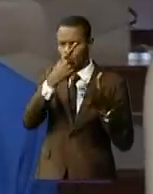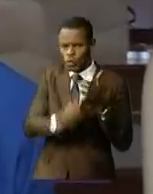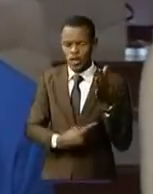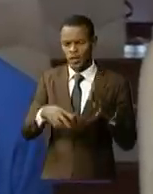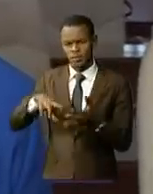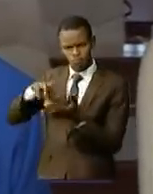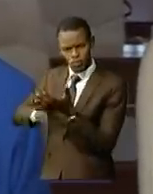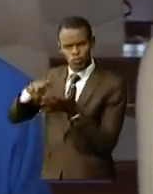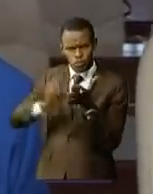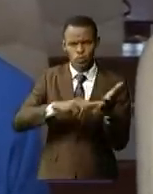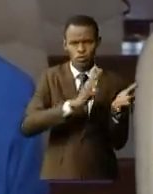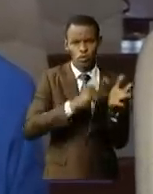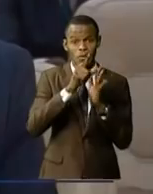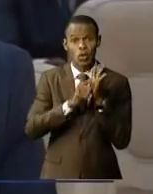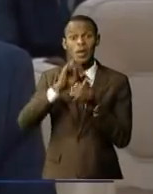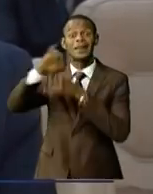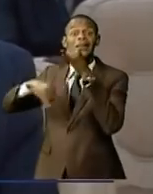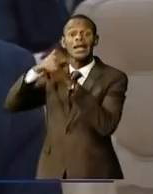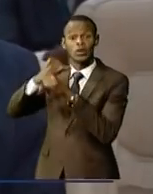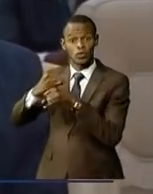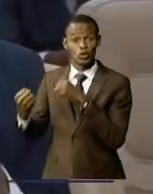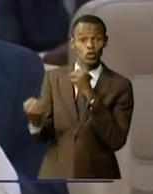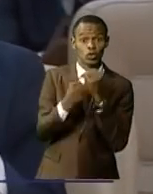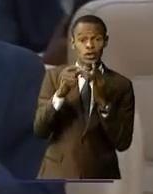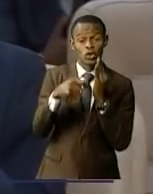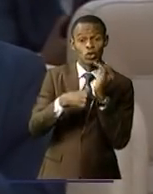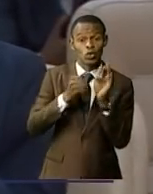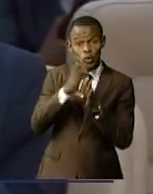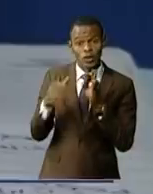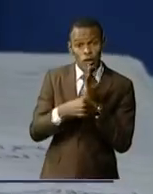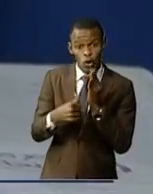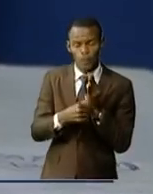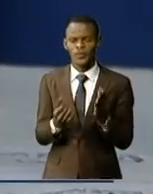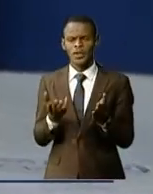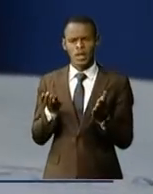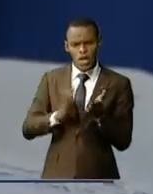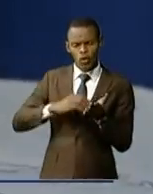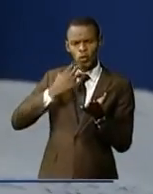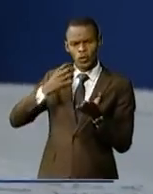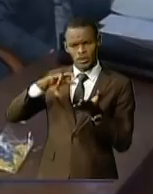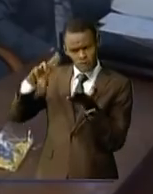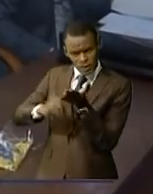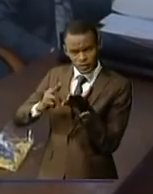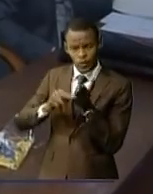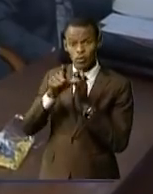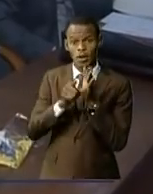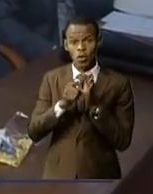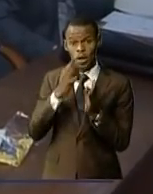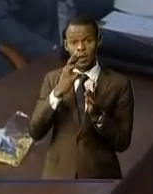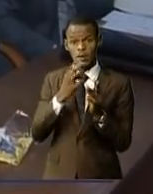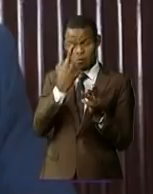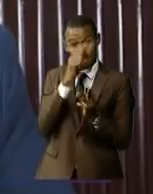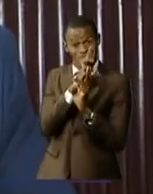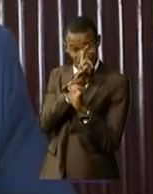humains, la révision et l'adoption d'une législation nationale devant respecter les droits humains et les principes d'égalité entre les